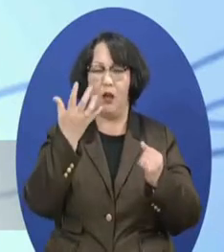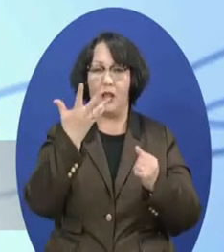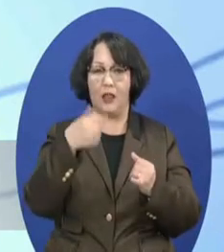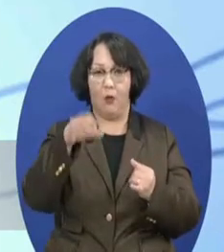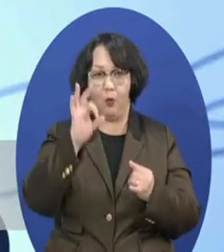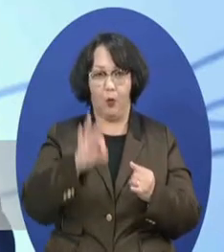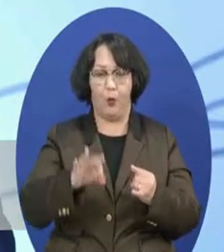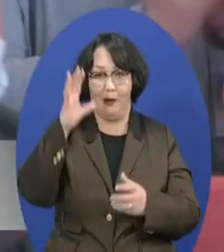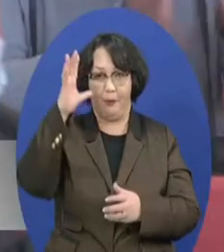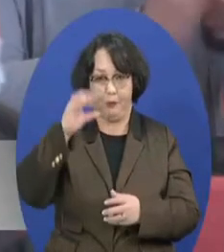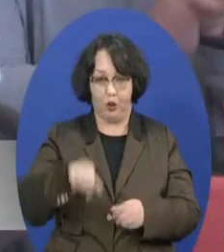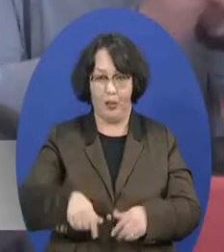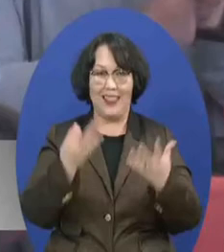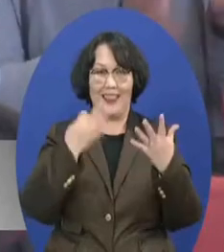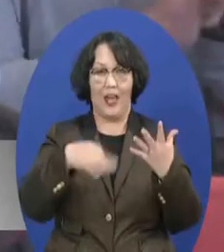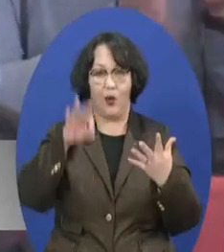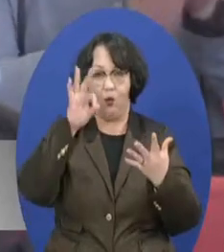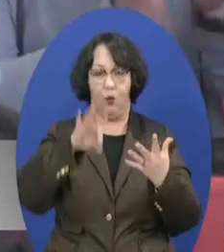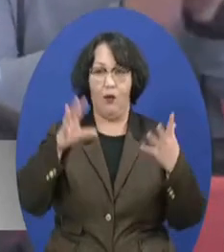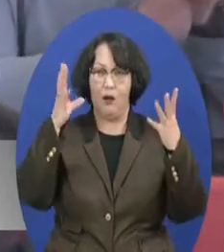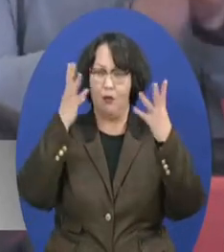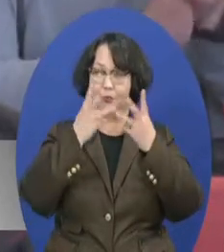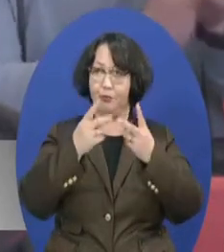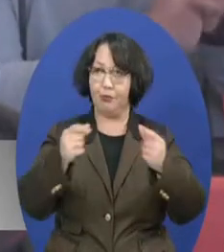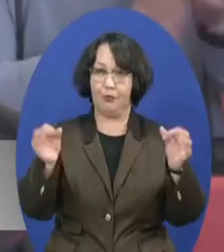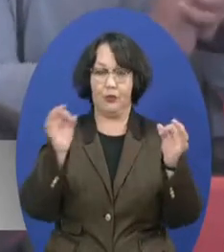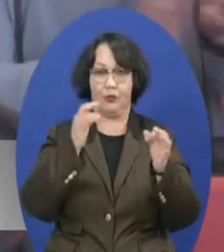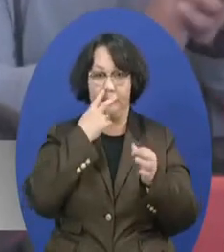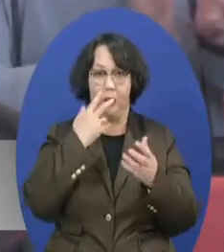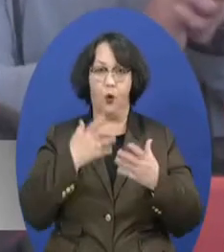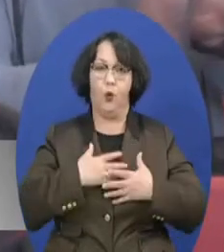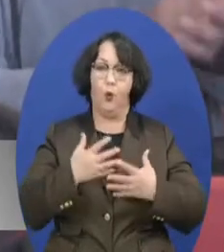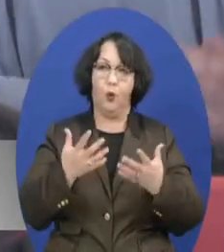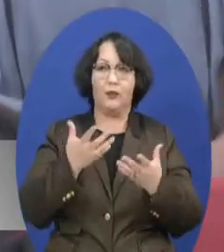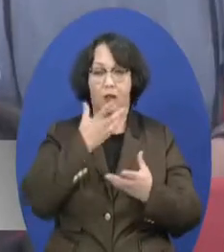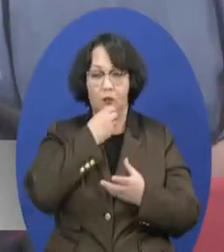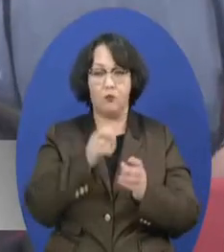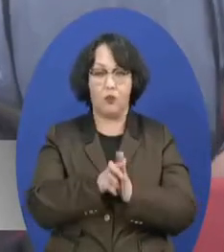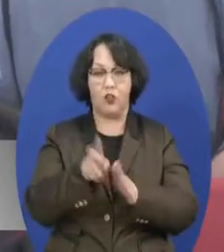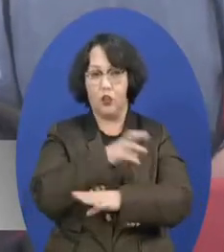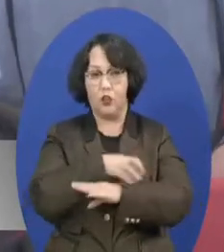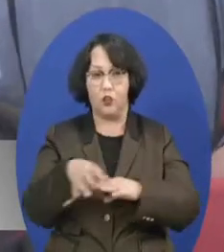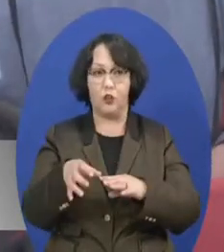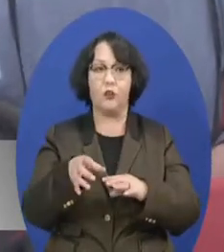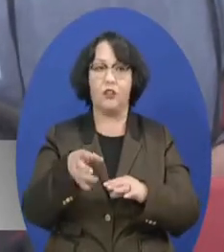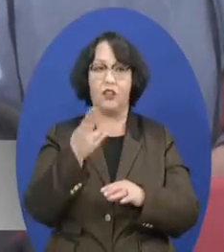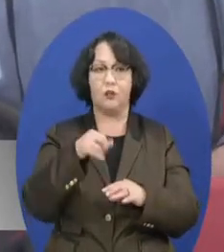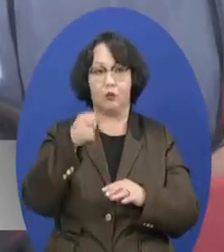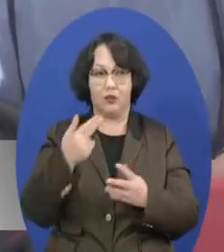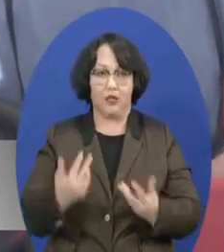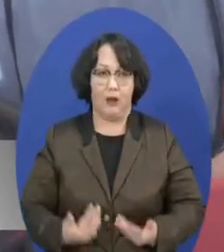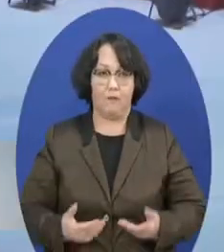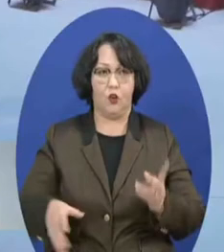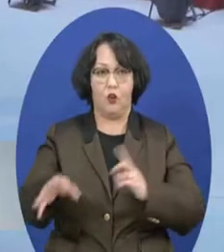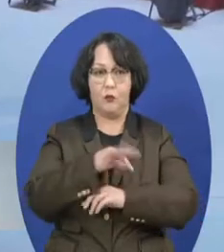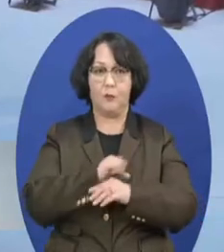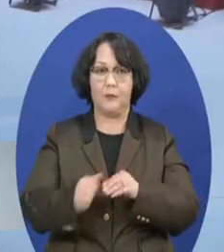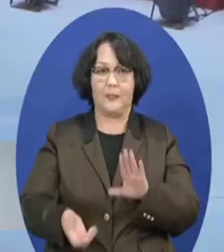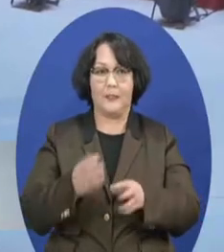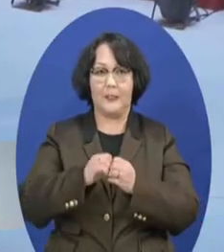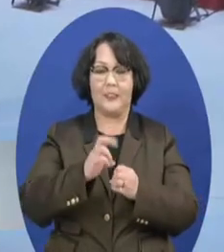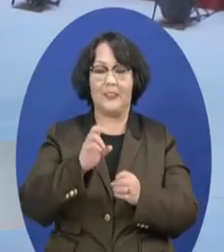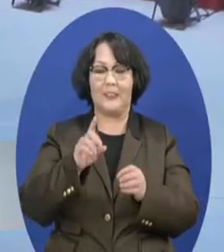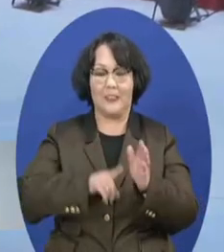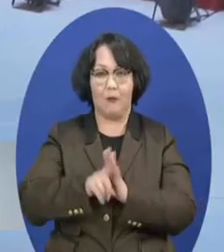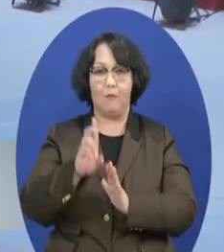энийг 80% хүртэл бууруулах хэрэгтэй. Агарын бохирдлын голомт болсон гэр хороололд дид бүтэц оруулах ажил хэдийнэ эхэлсэн. Ялангуяа